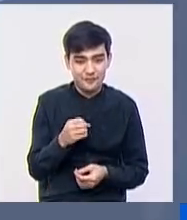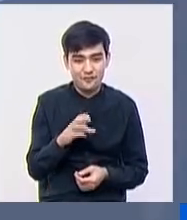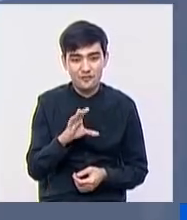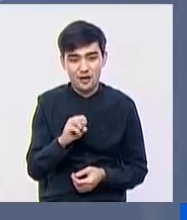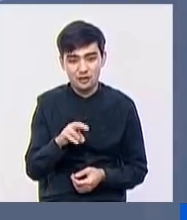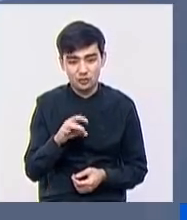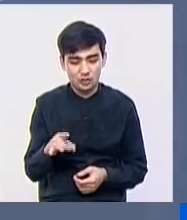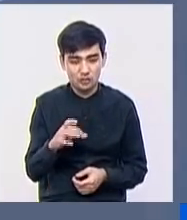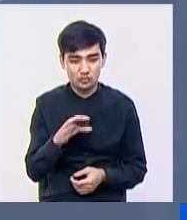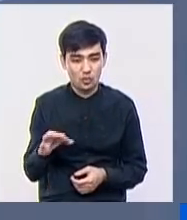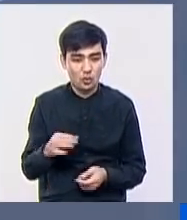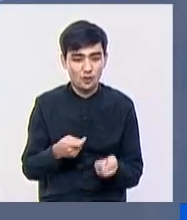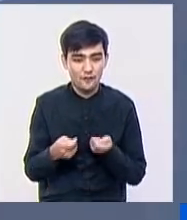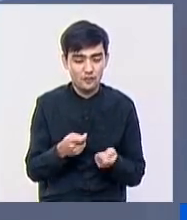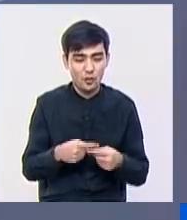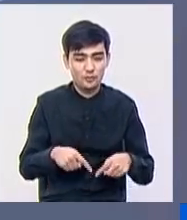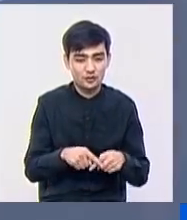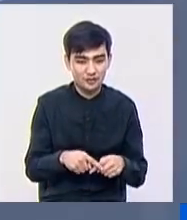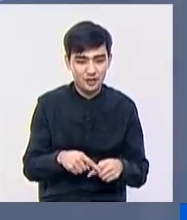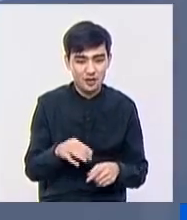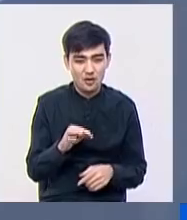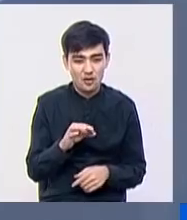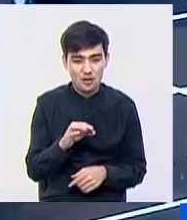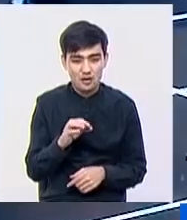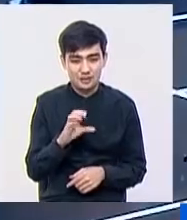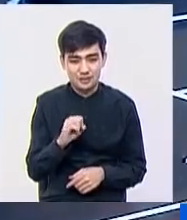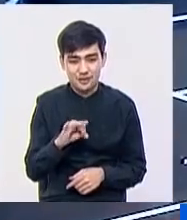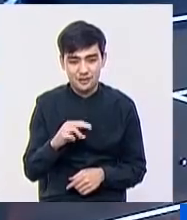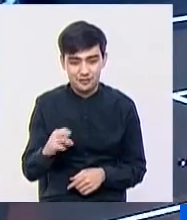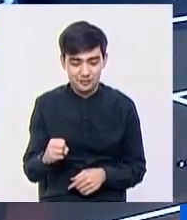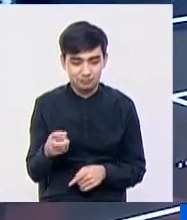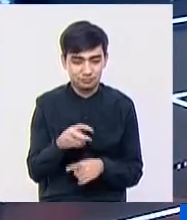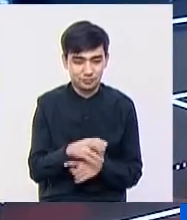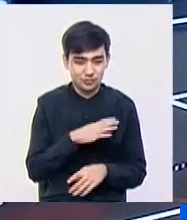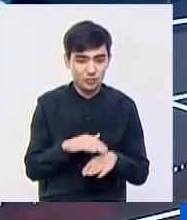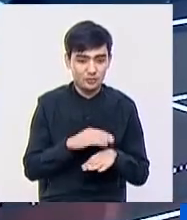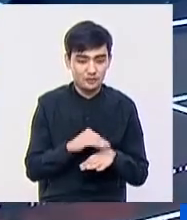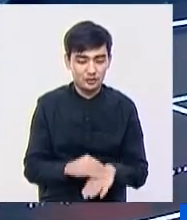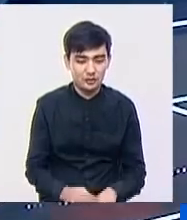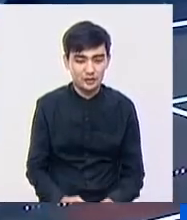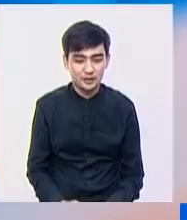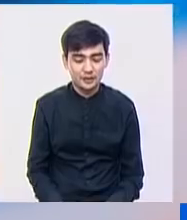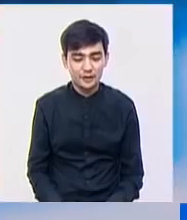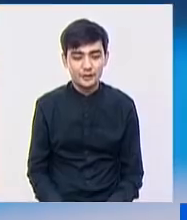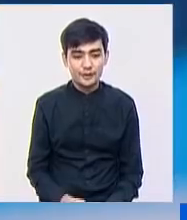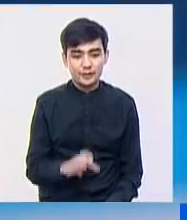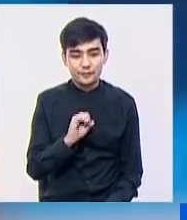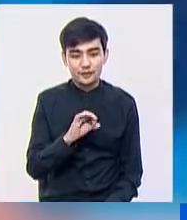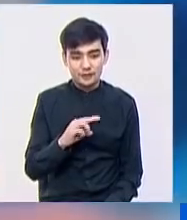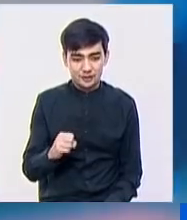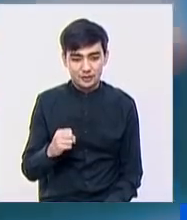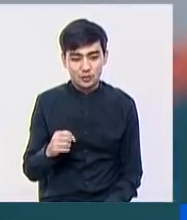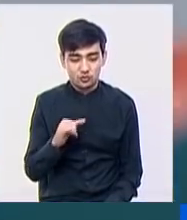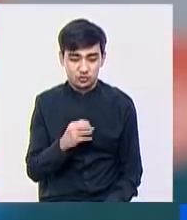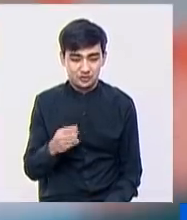волонтер, соруководитель общественного объединения «Я алматинец» Саида Таукелева. Саида, добрый вечер. Здравствуйте. Саида, вот скажите, уже знаю,